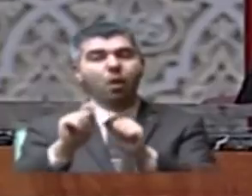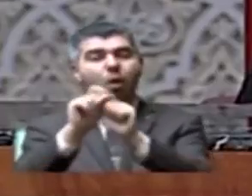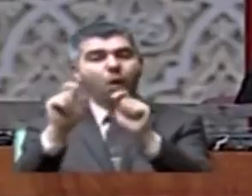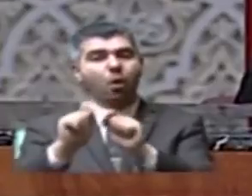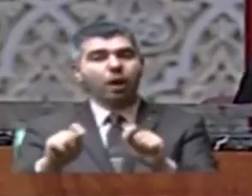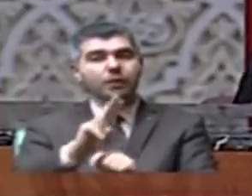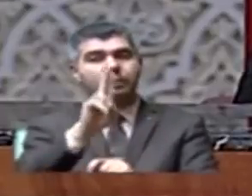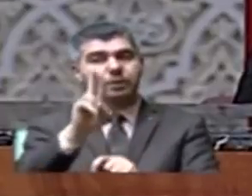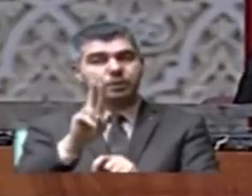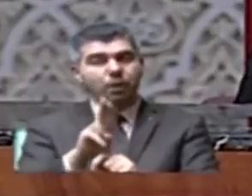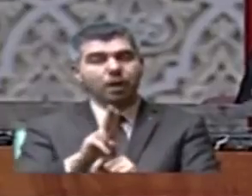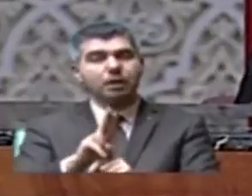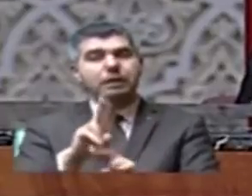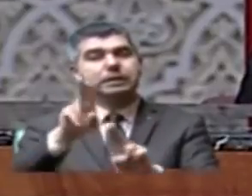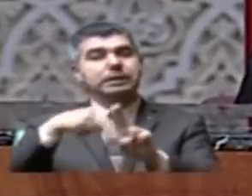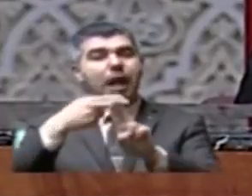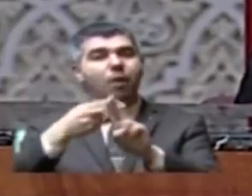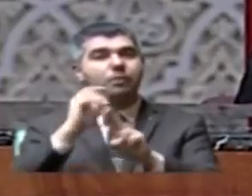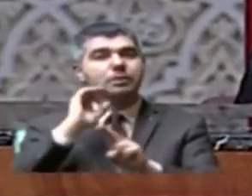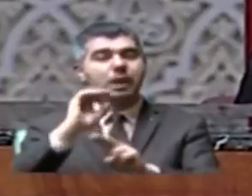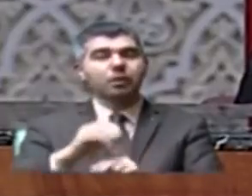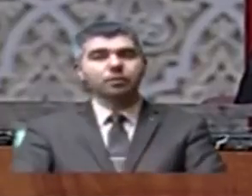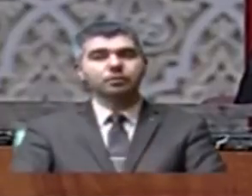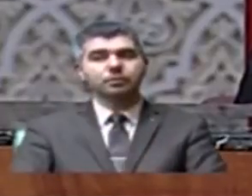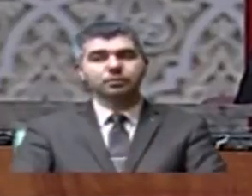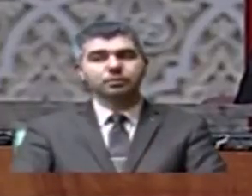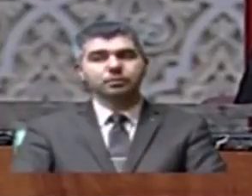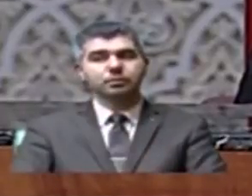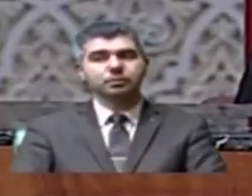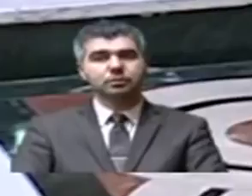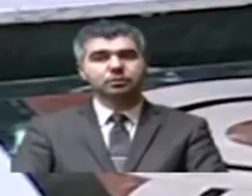لطرح السؤال، نعطي الوقت الكافي للجواب.